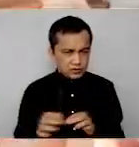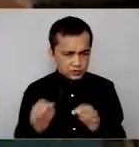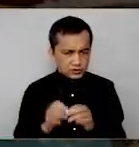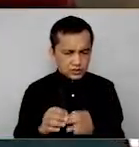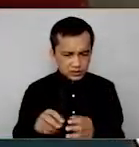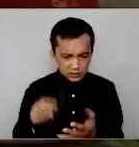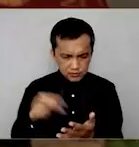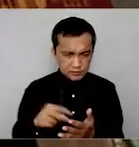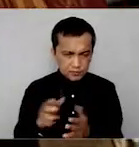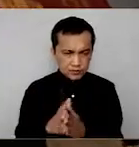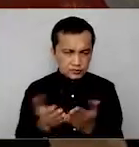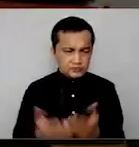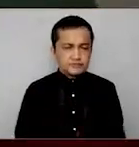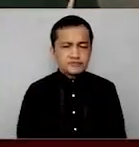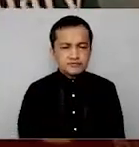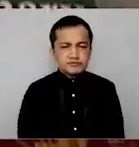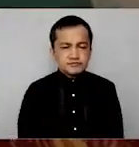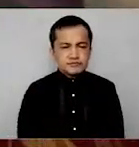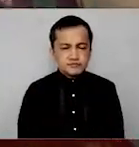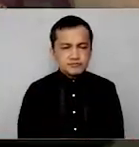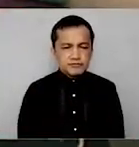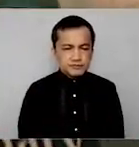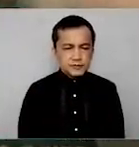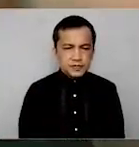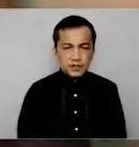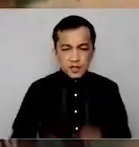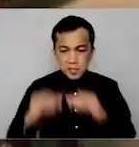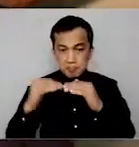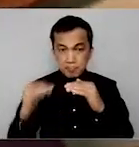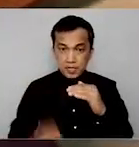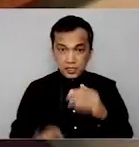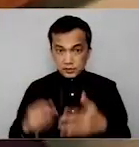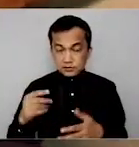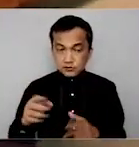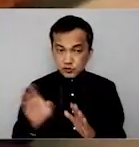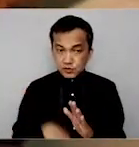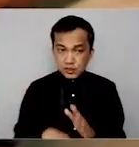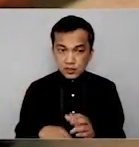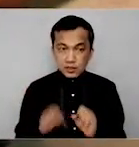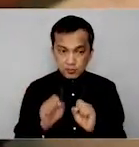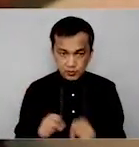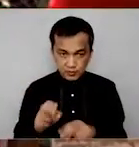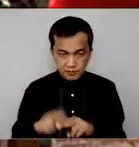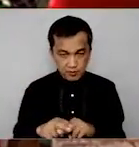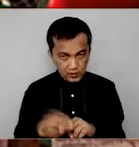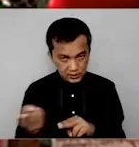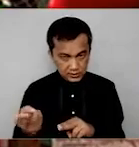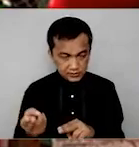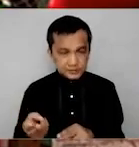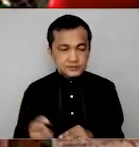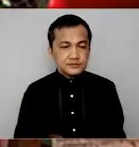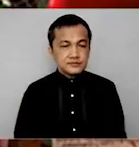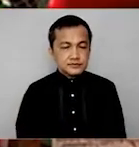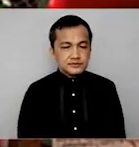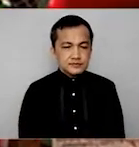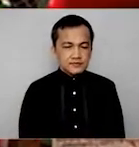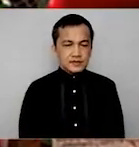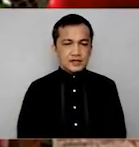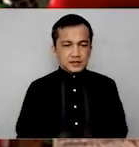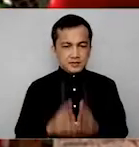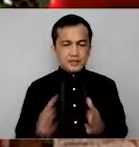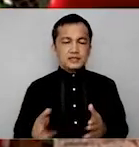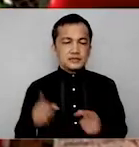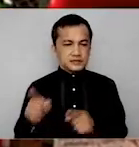libro. Bagsak presyo na nga. Pwede pang tawaran ang mga libro rito. Kaya malaki din talaga